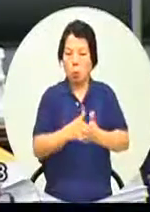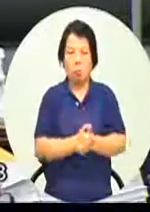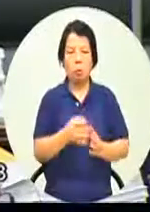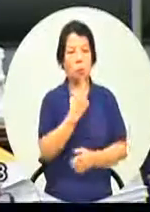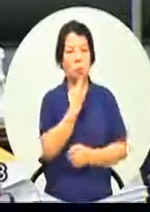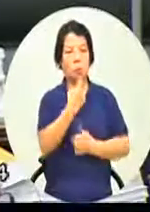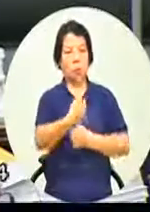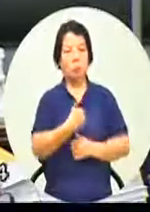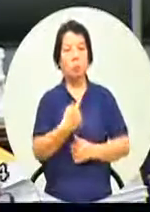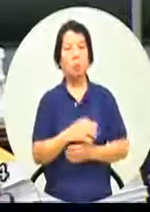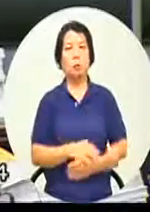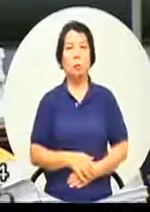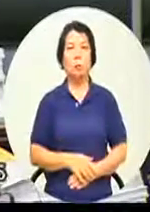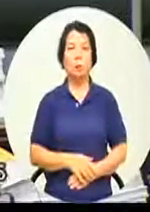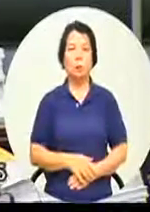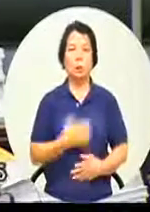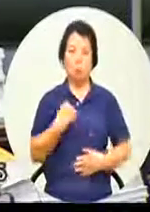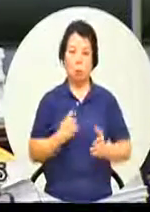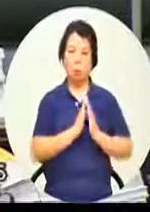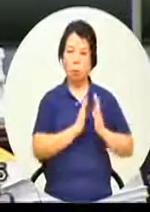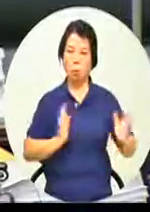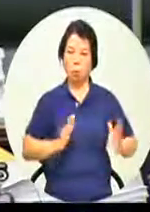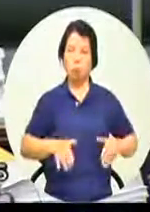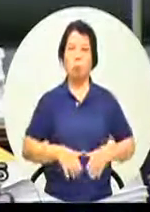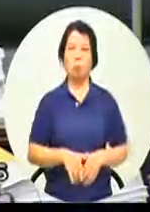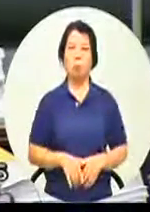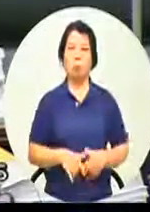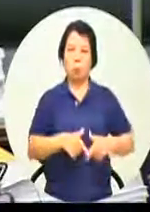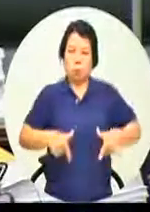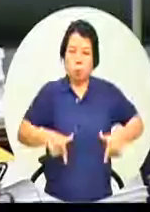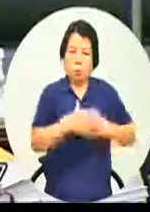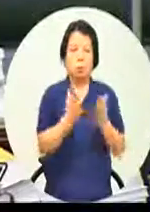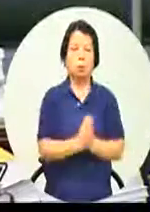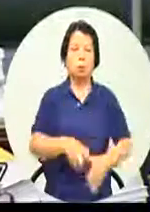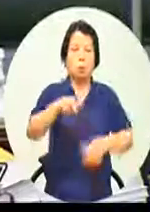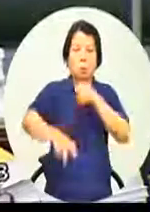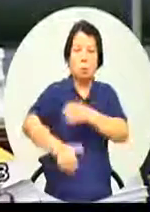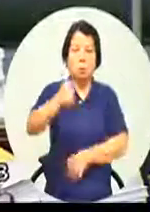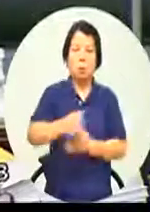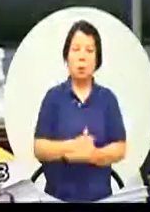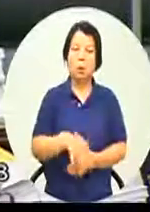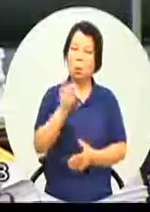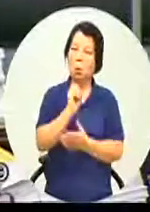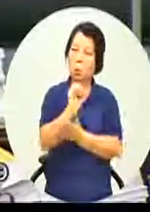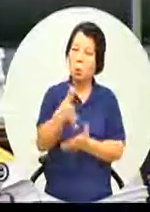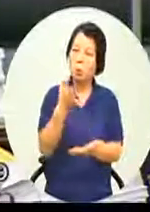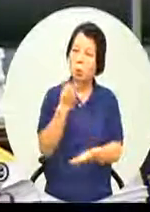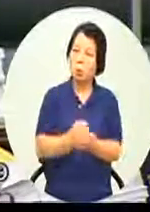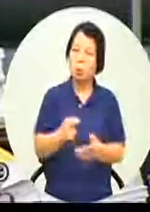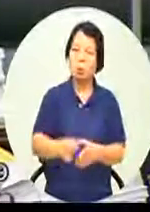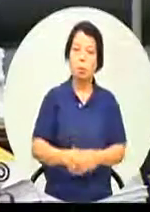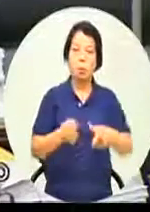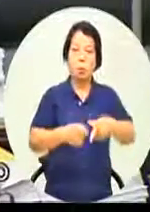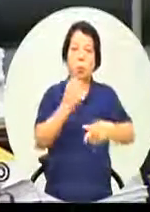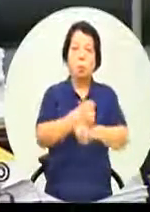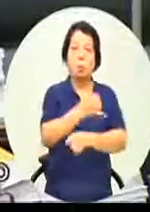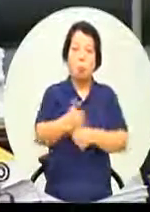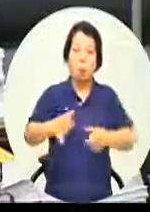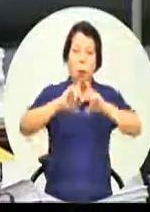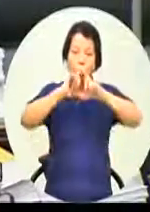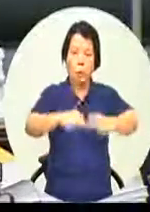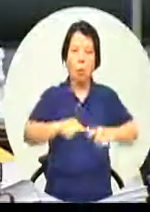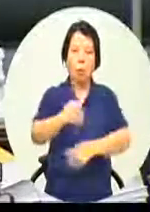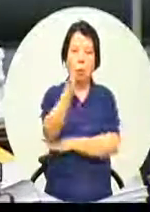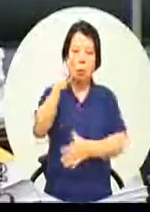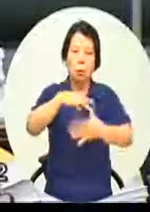啊。我觉得我们可以坦荡荡。再来，我其实跟处长讲了很多次，公务人员去回应政策，这是